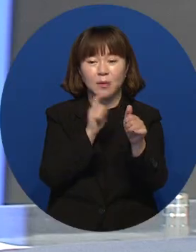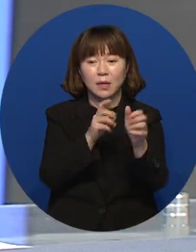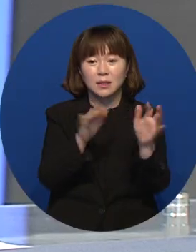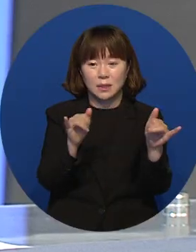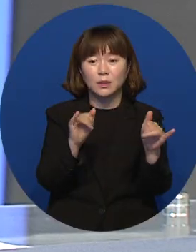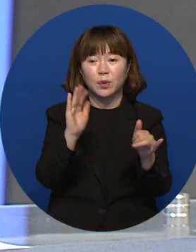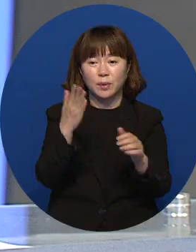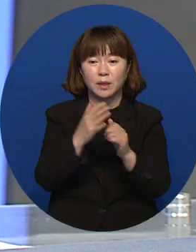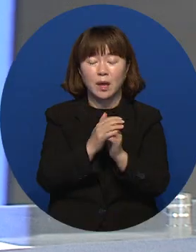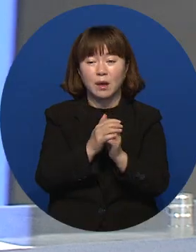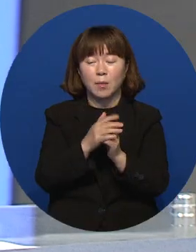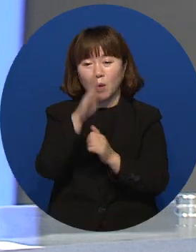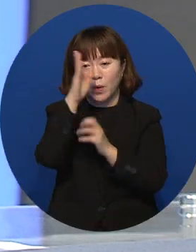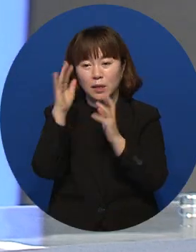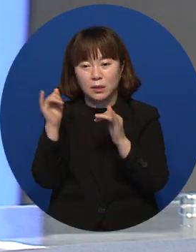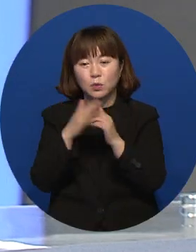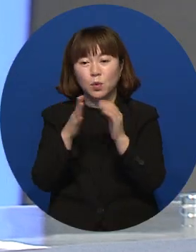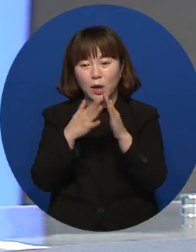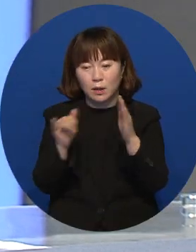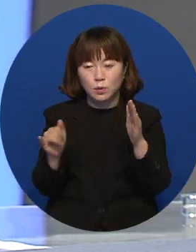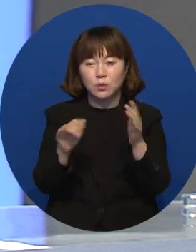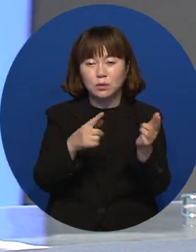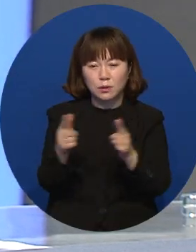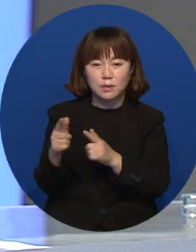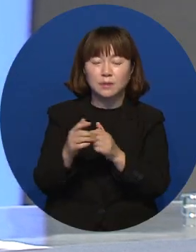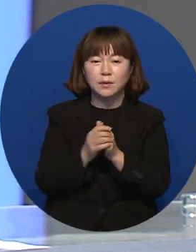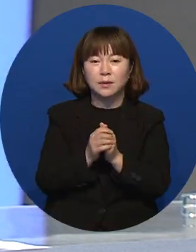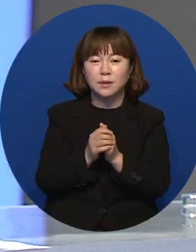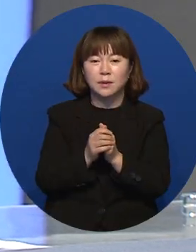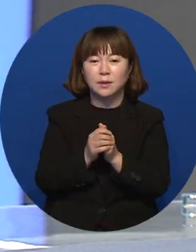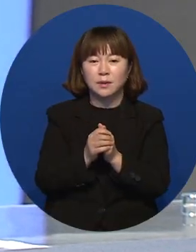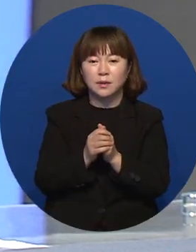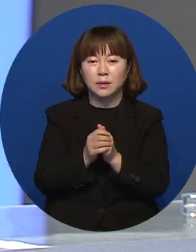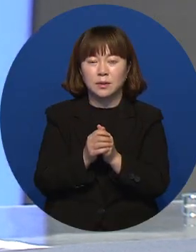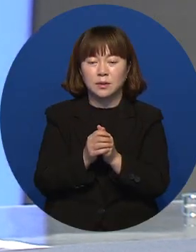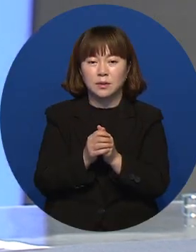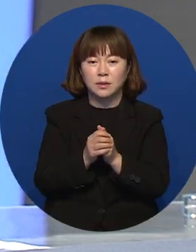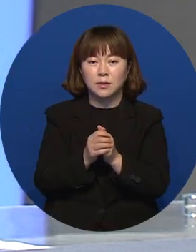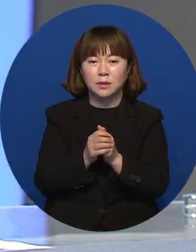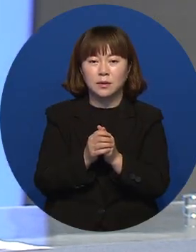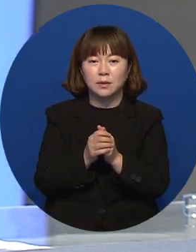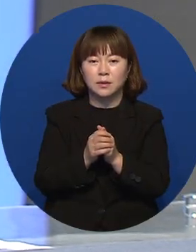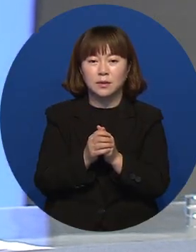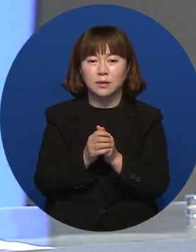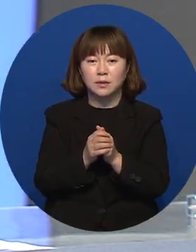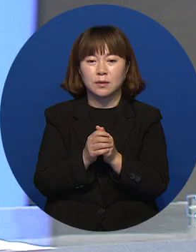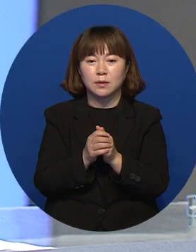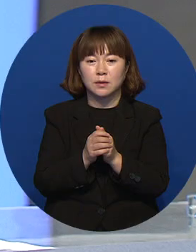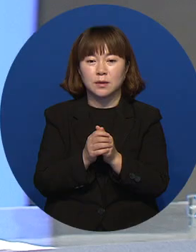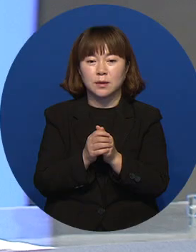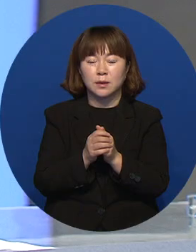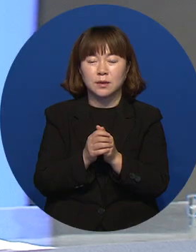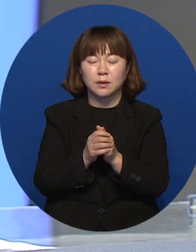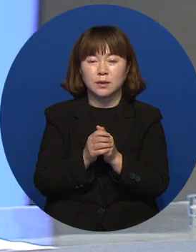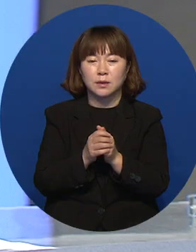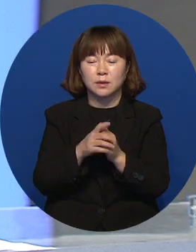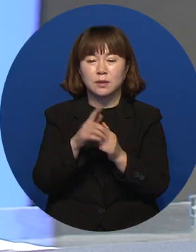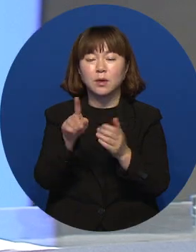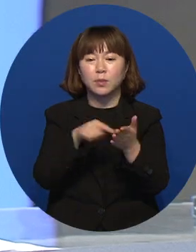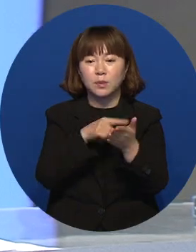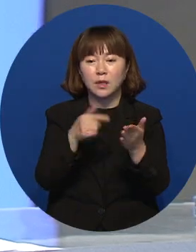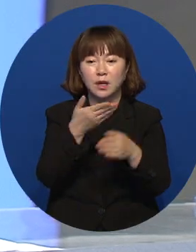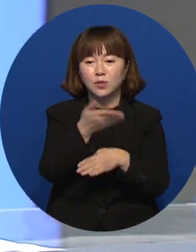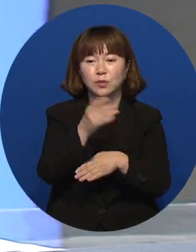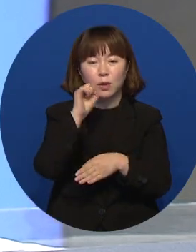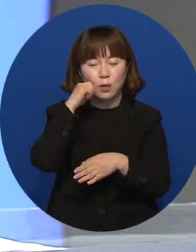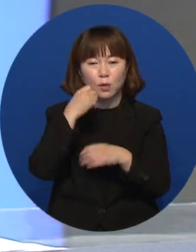뭐 이런 사회 활동 환자보다 되는데 이제 그런 부상이 좀 힘들고요 현 지금 우리 체계에서는 그것도 소아과